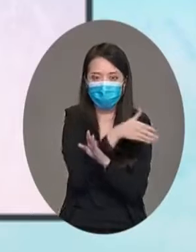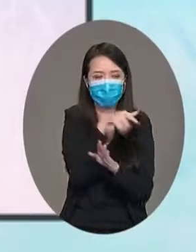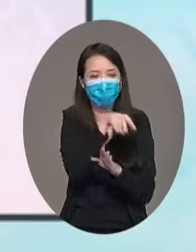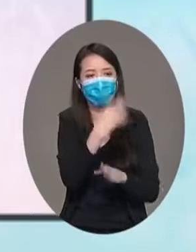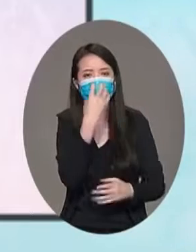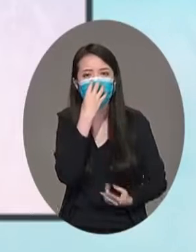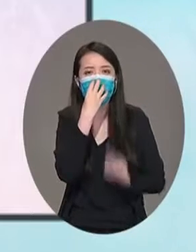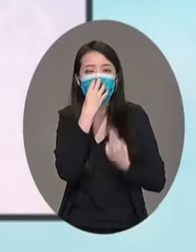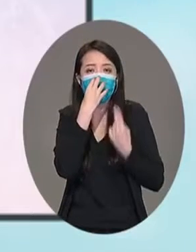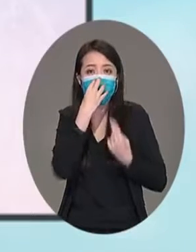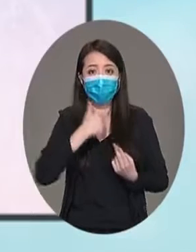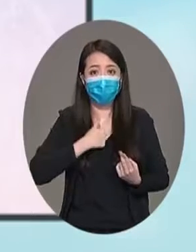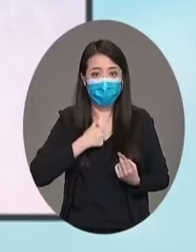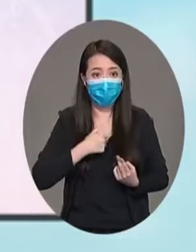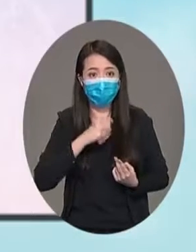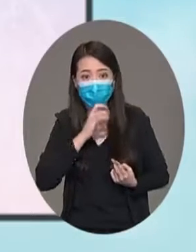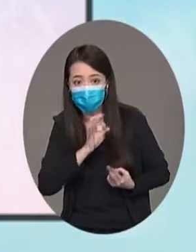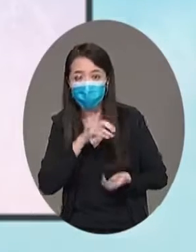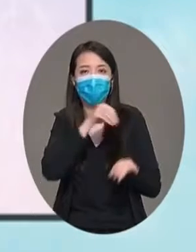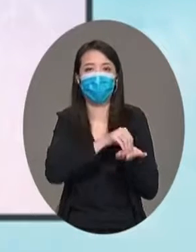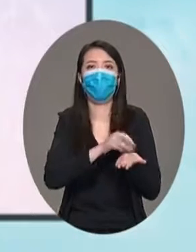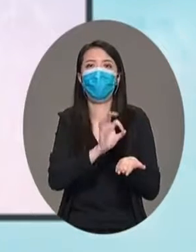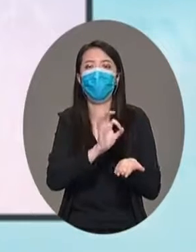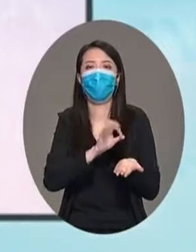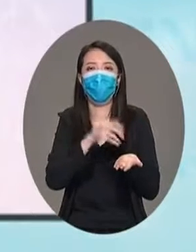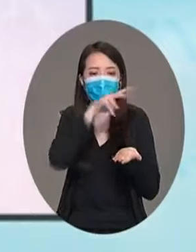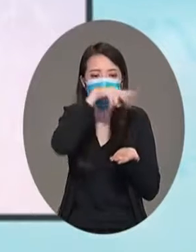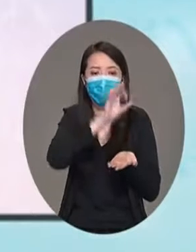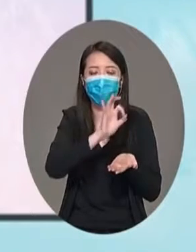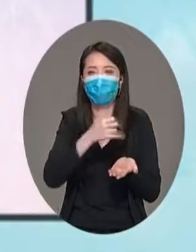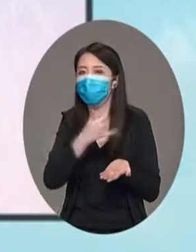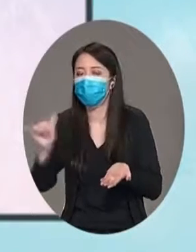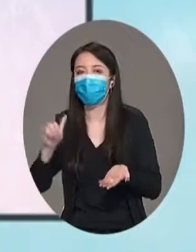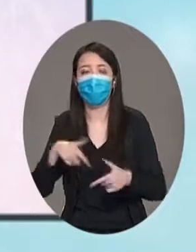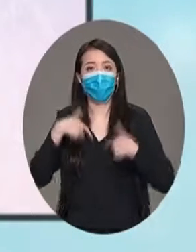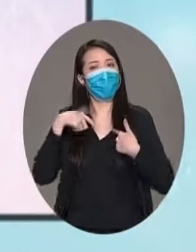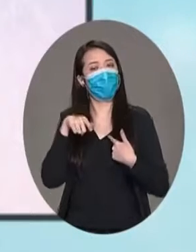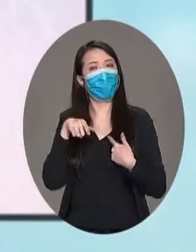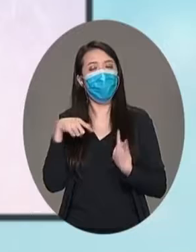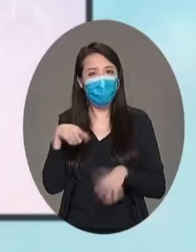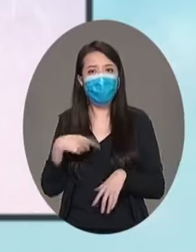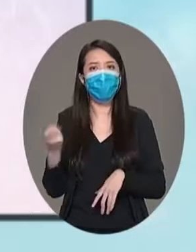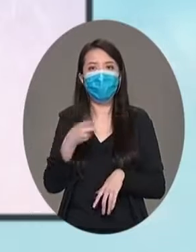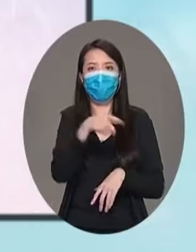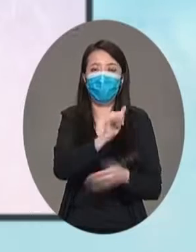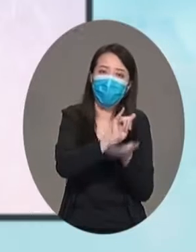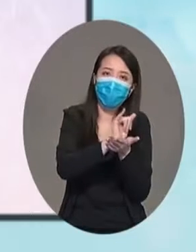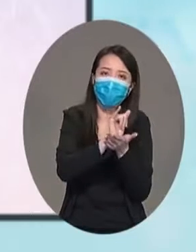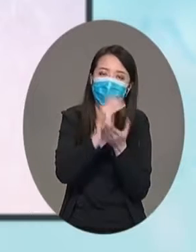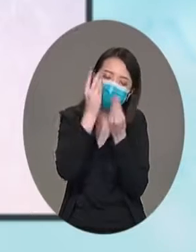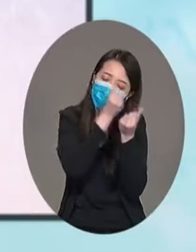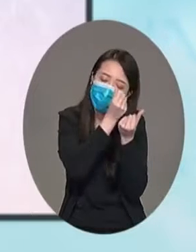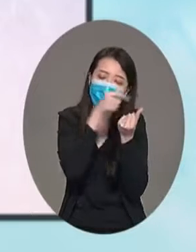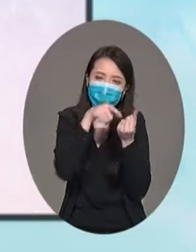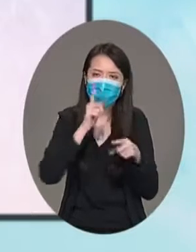亦都没有确保事主有足够氧气供应，对此感到震惊。法官又说，当病人在手术室内还未